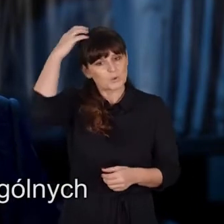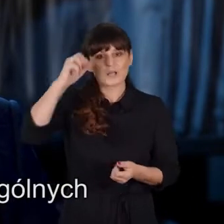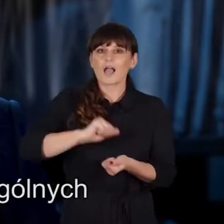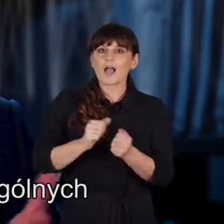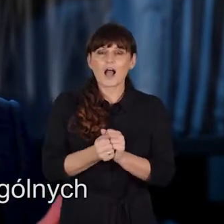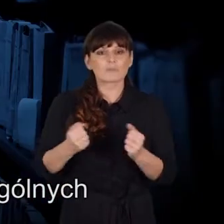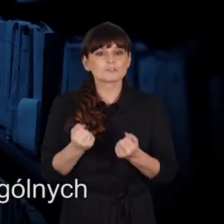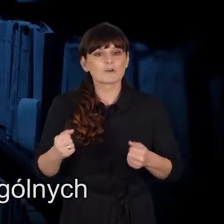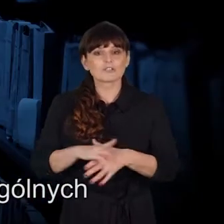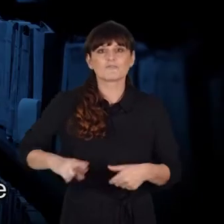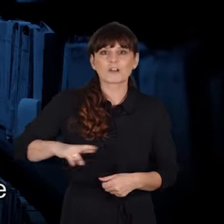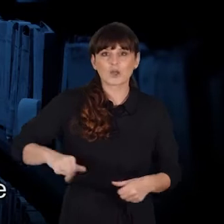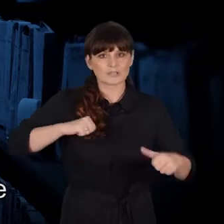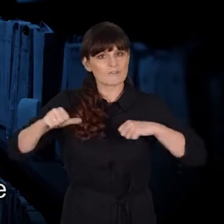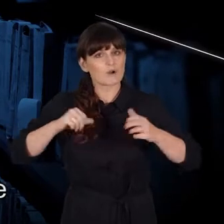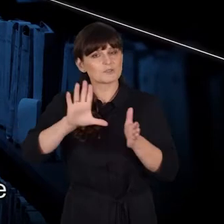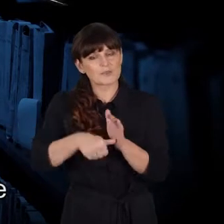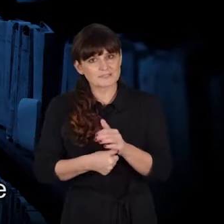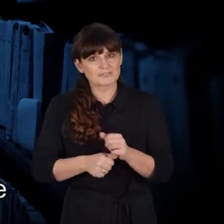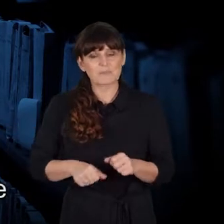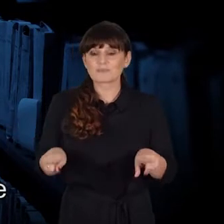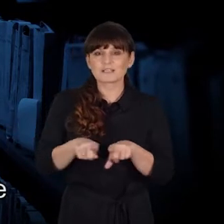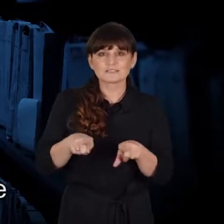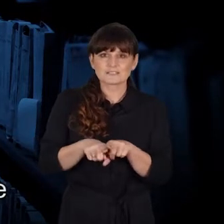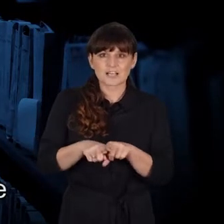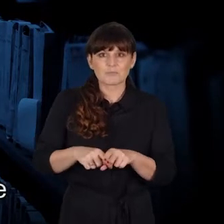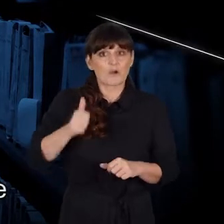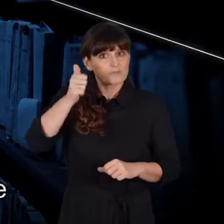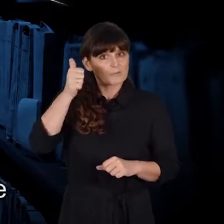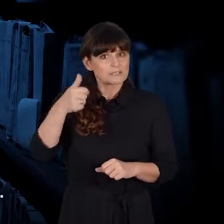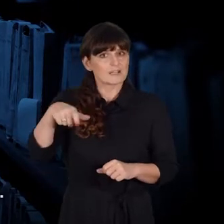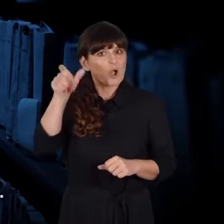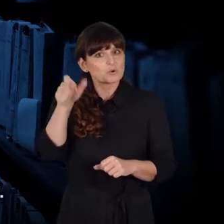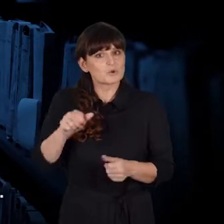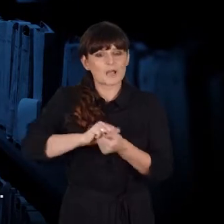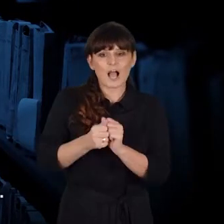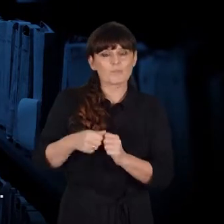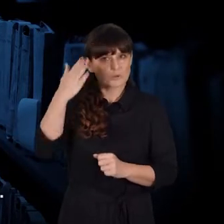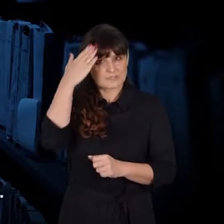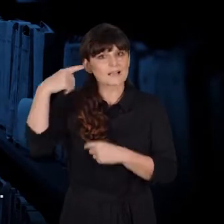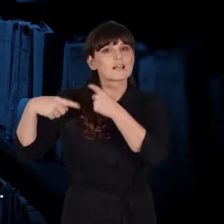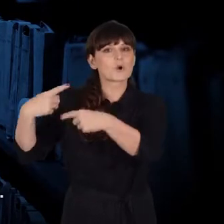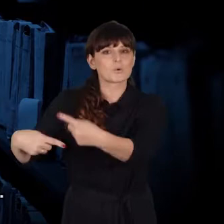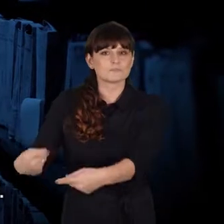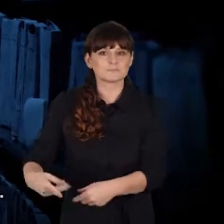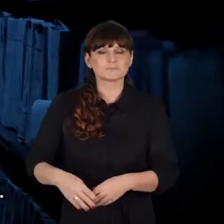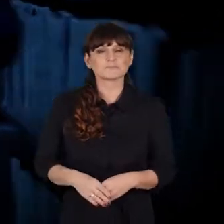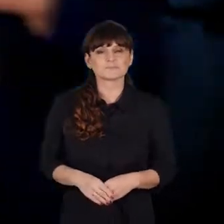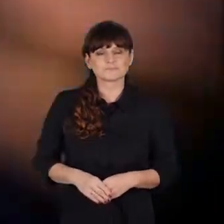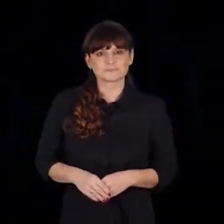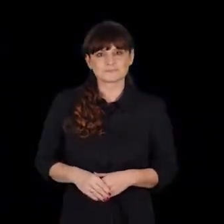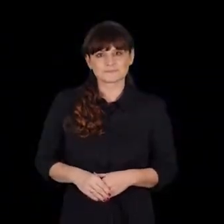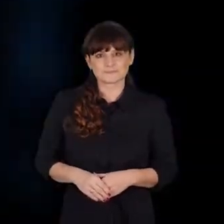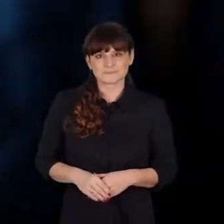król, albo działające w poszczególnych regionach władze miejskie, ale także wybitne osobistości czy znane rody.